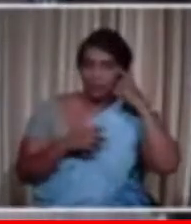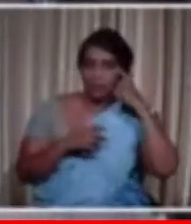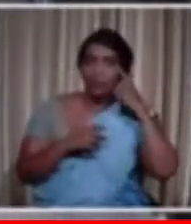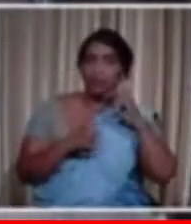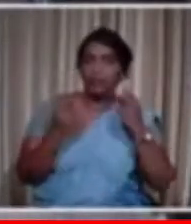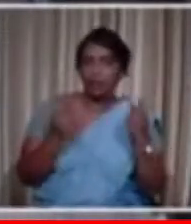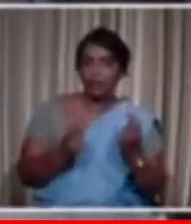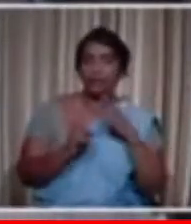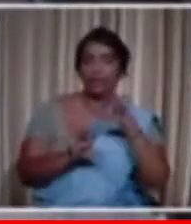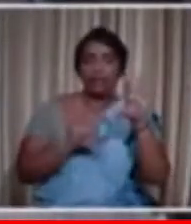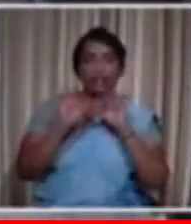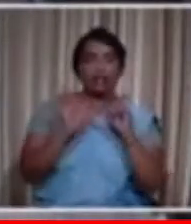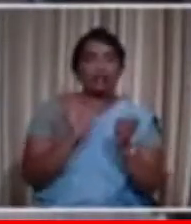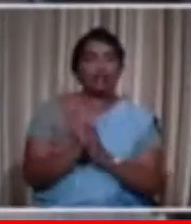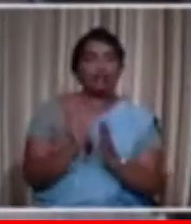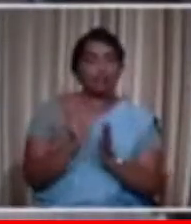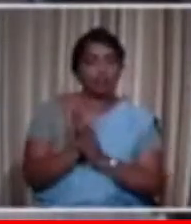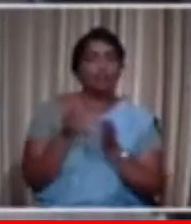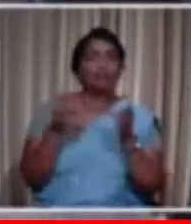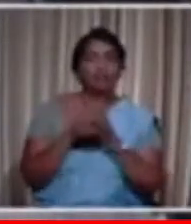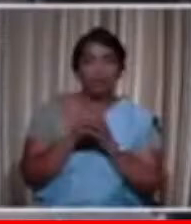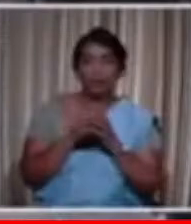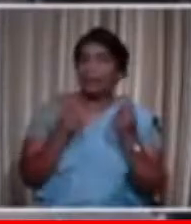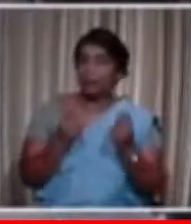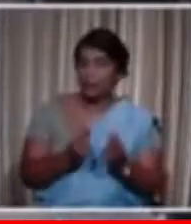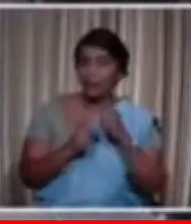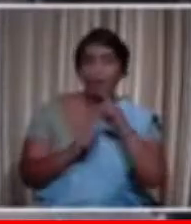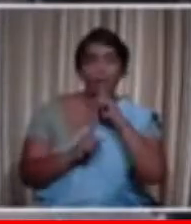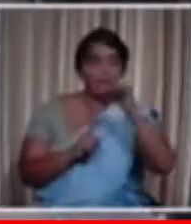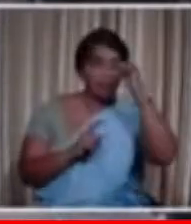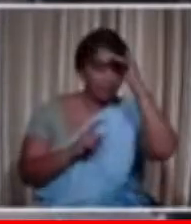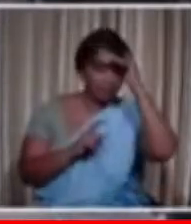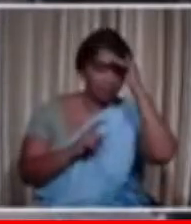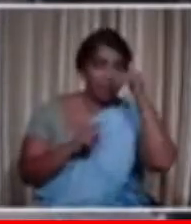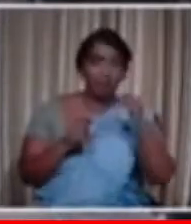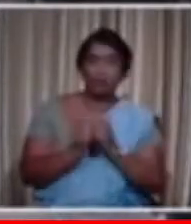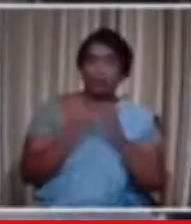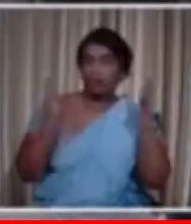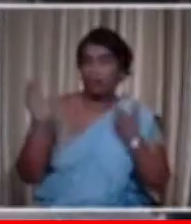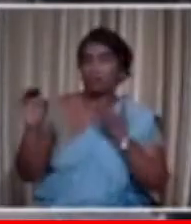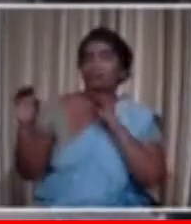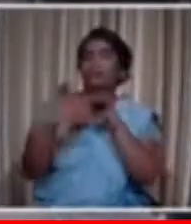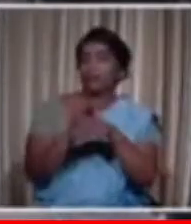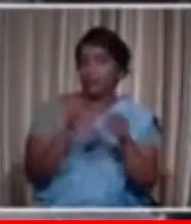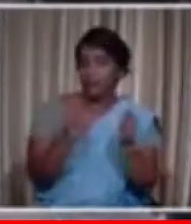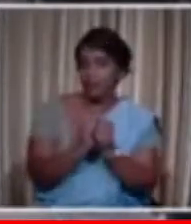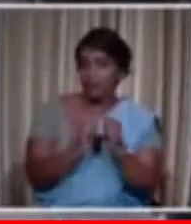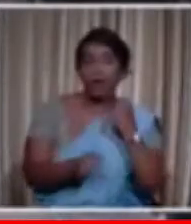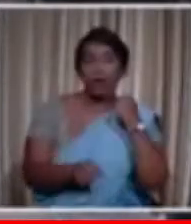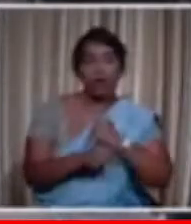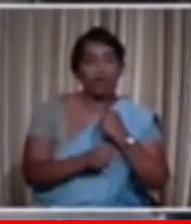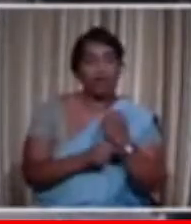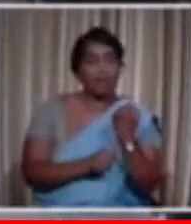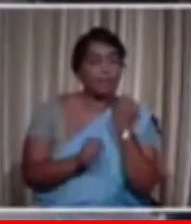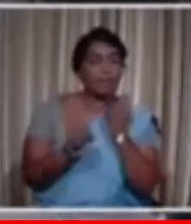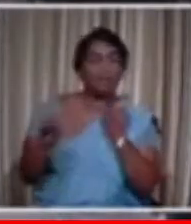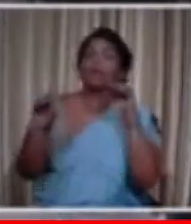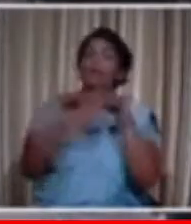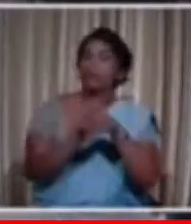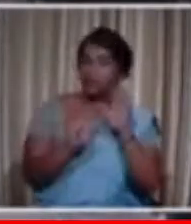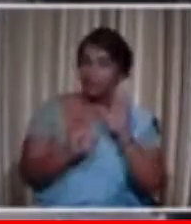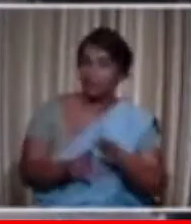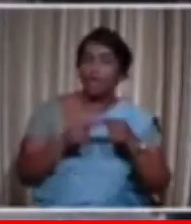වහාම තේරීම් කාර්ක සභාවක් පිහිටුවයි වහාම කථානායකතුමා දැවැන්ත මැදිහත් වීමක් කරයි ආණ්ඩු පක්ෂයේ මැදිහත් වීමක්